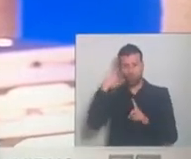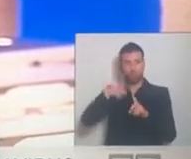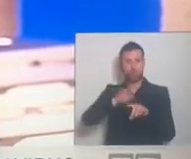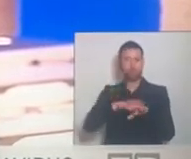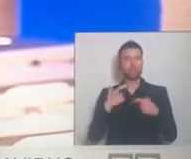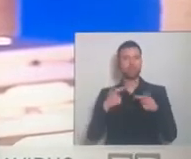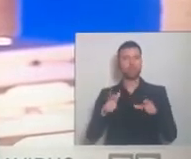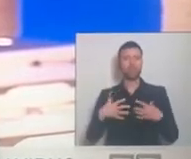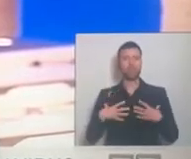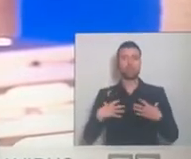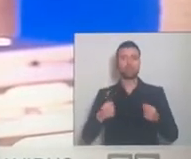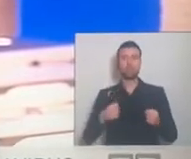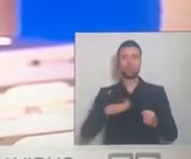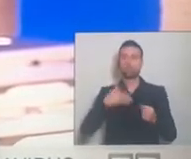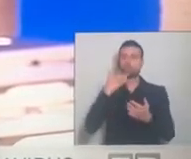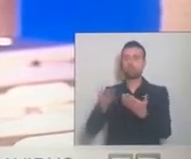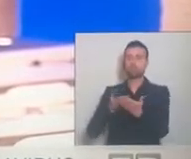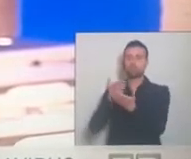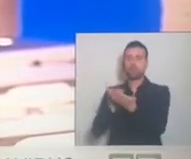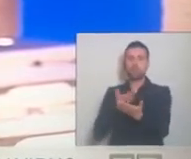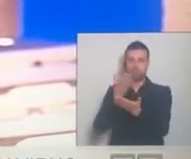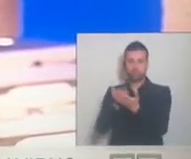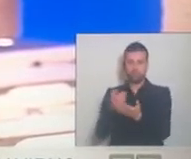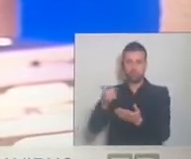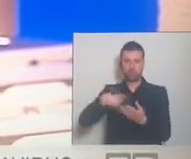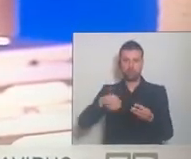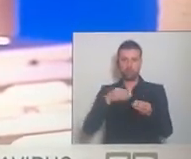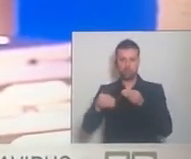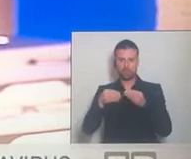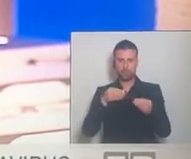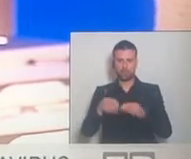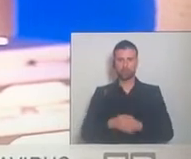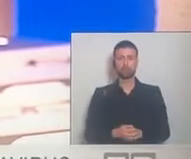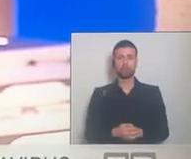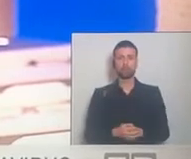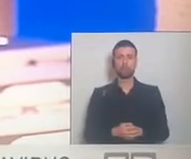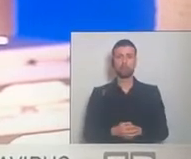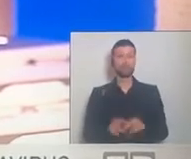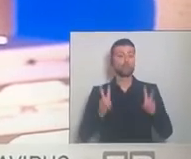de Salut en poguessin fer la comanda corresponent. I fins aquí